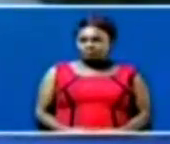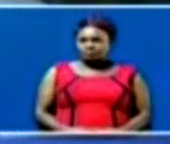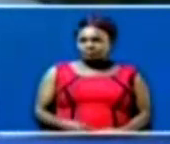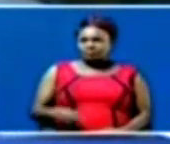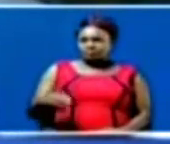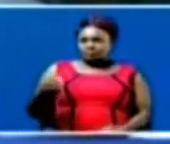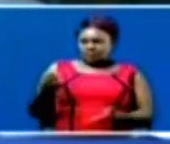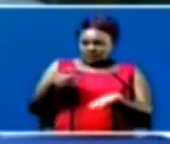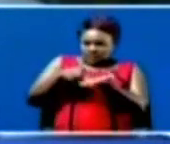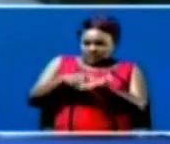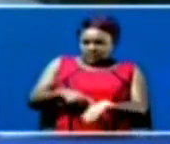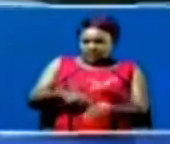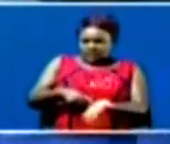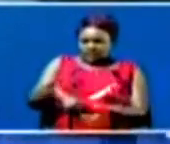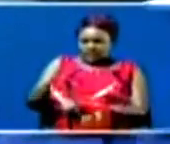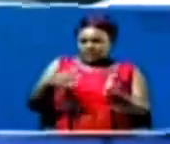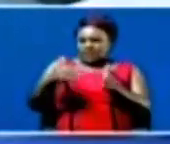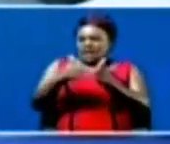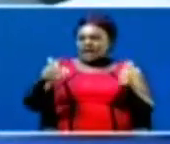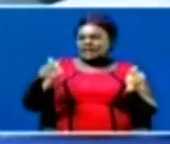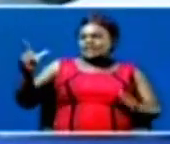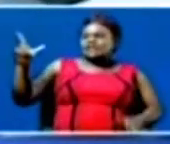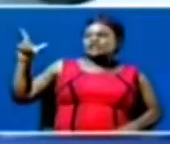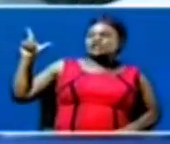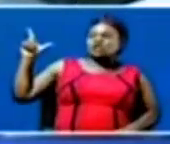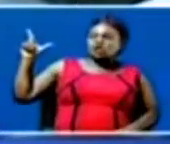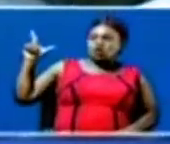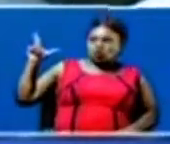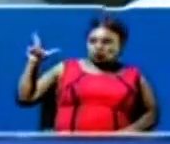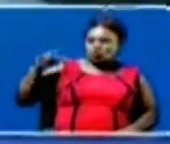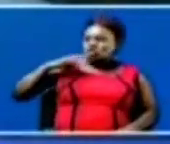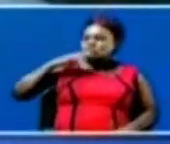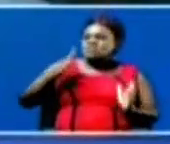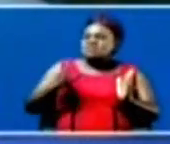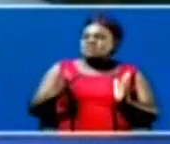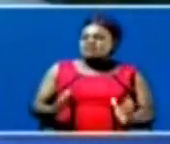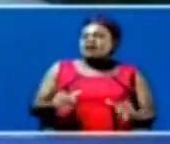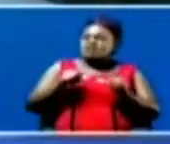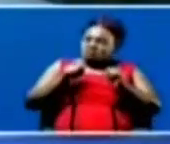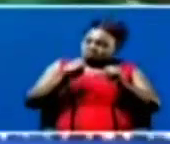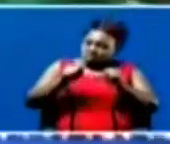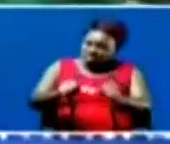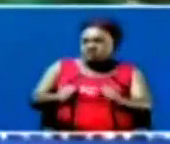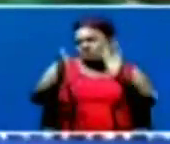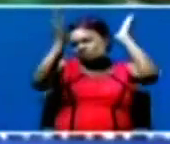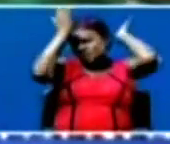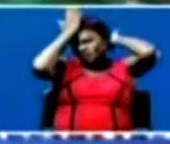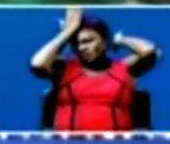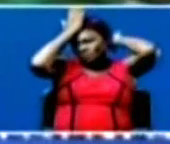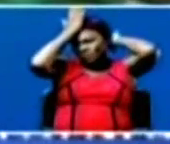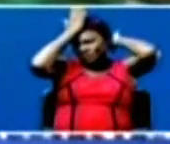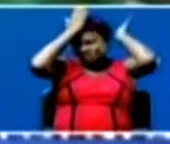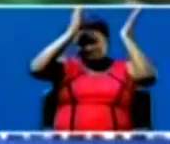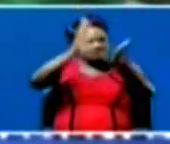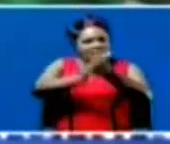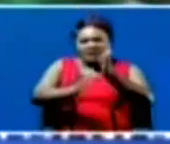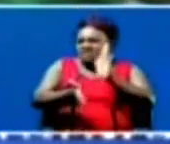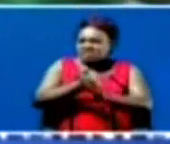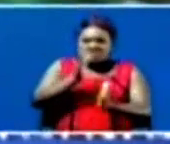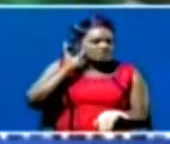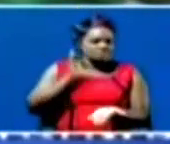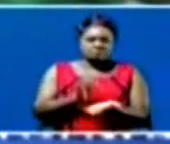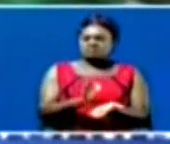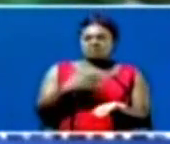Morris Buluma akisisitiza hatua hiyo ni kinyume cha sheria na yeye angali spika wa bunge la kaunti ya Kakamega. There is nothing like